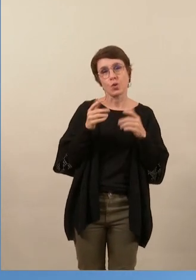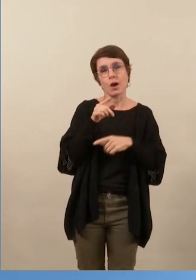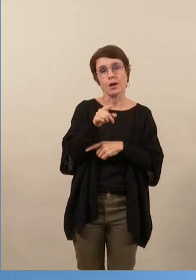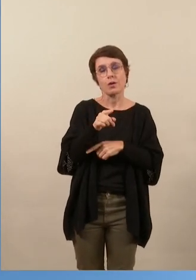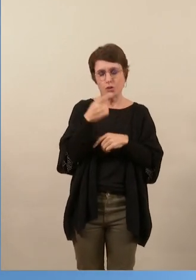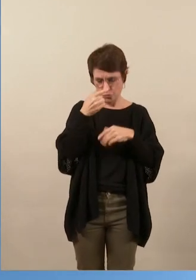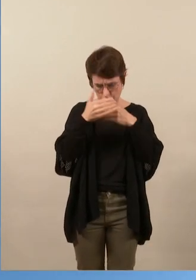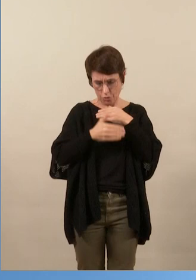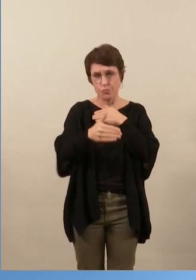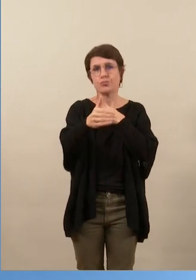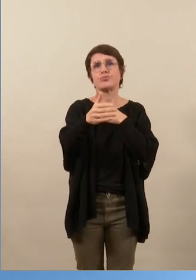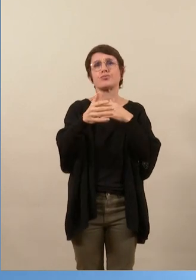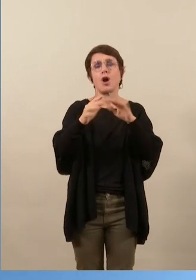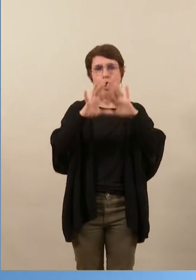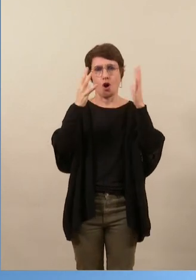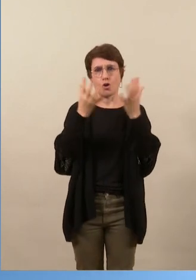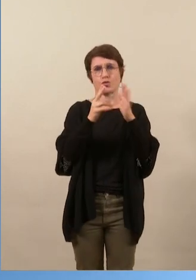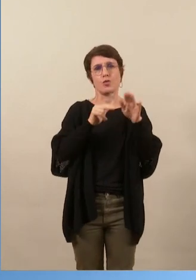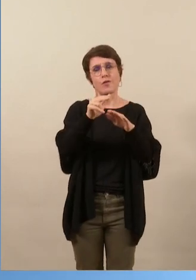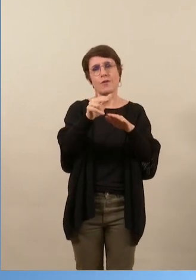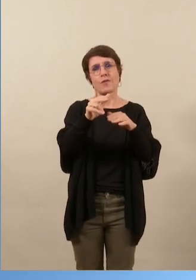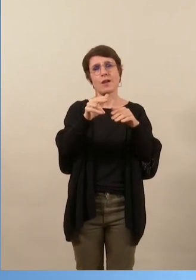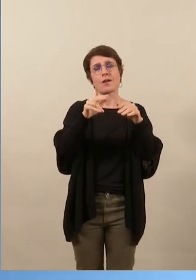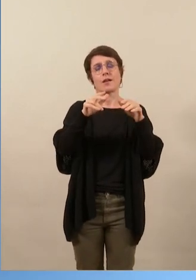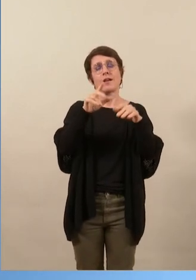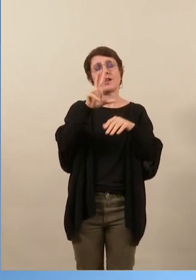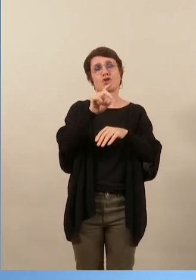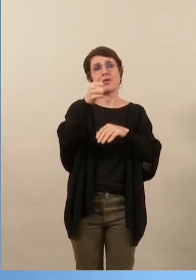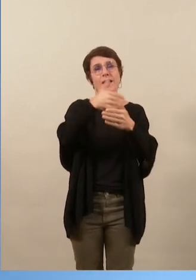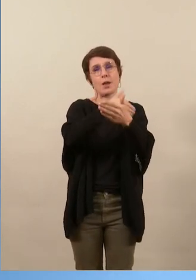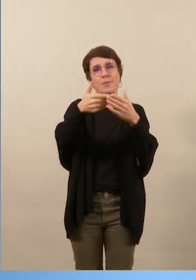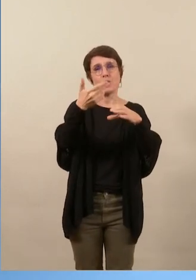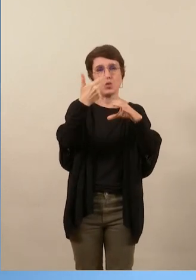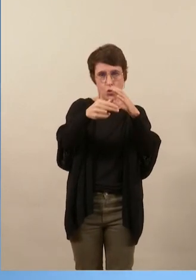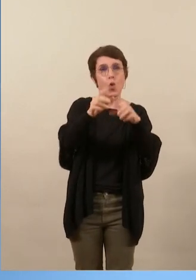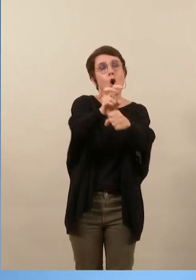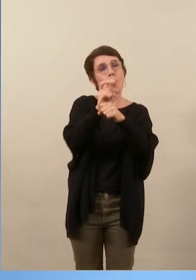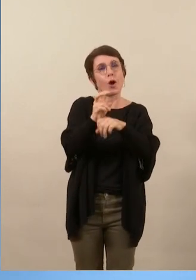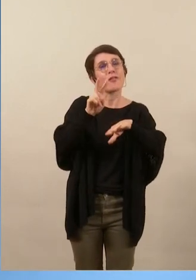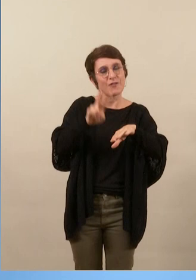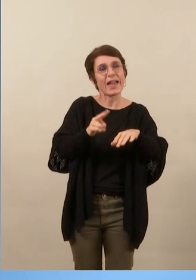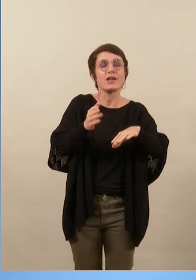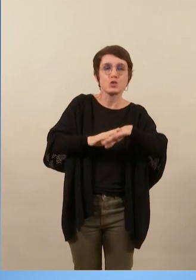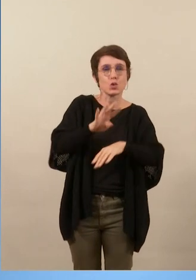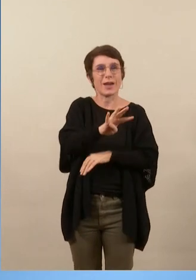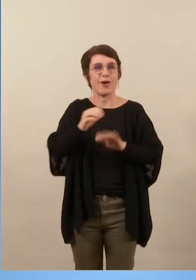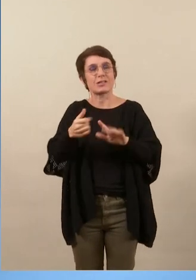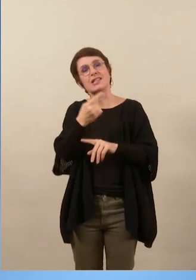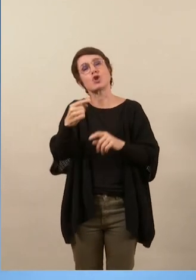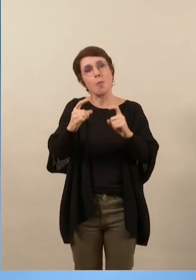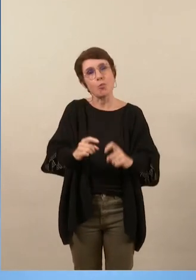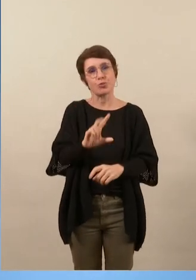réalisation d'emprunt est prévue à hauteur de 31 millions d'euros sur les 46 votés je vous l'avoue que loin de nous rassurer cela nous interpelle voire nous